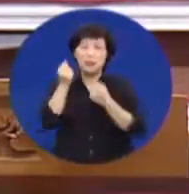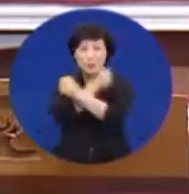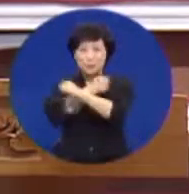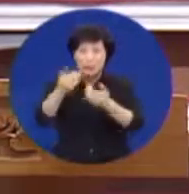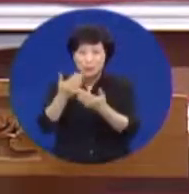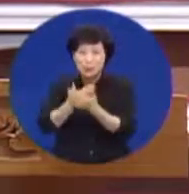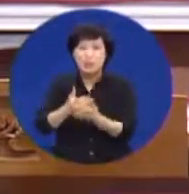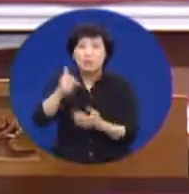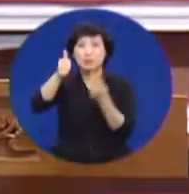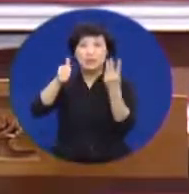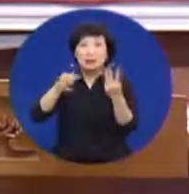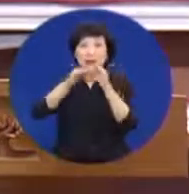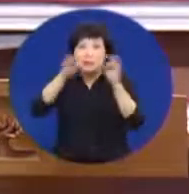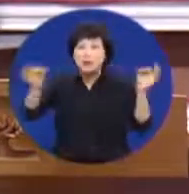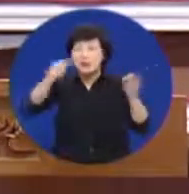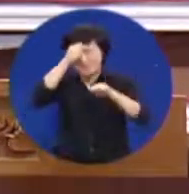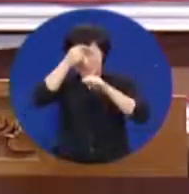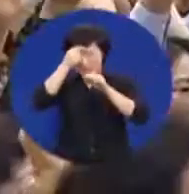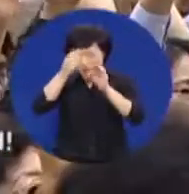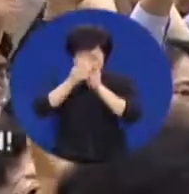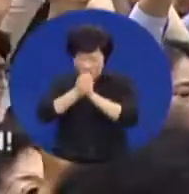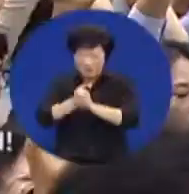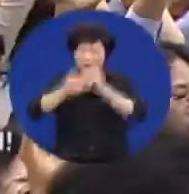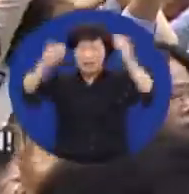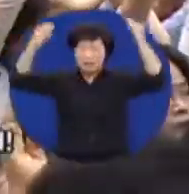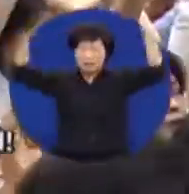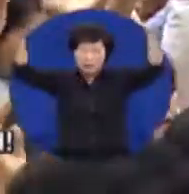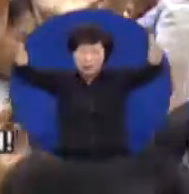주여 삼창하고 기도하겠습니다. 주여,